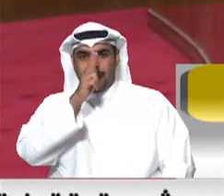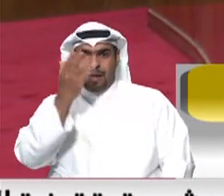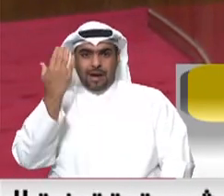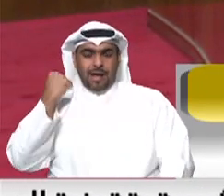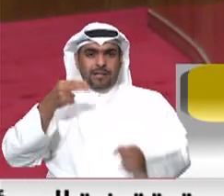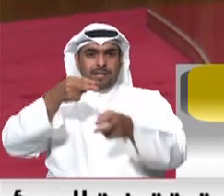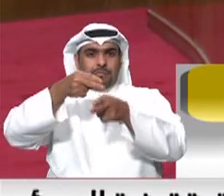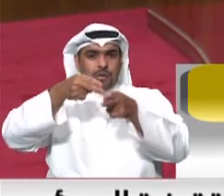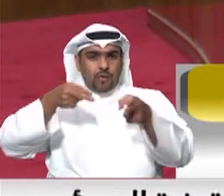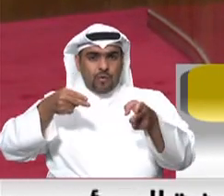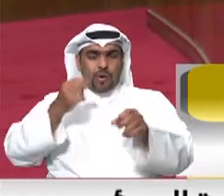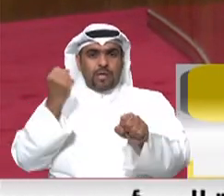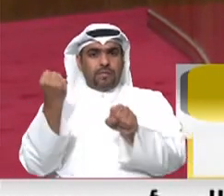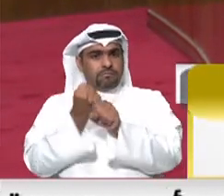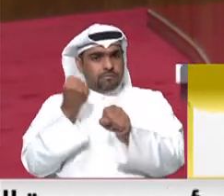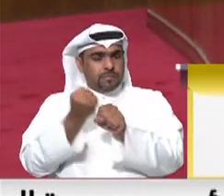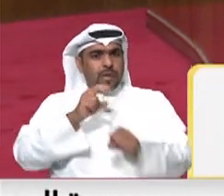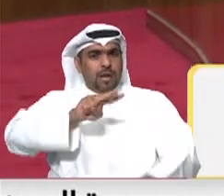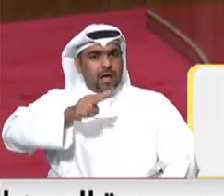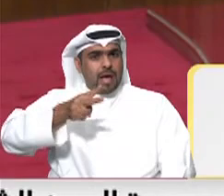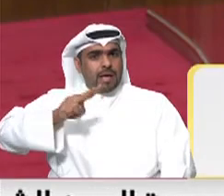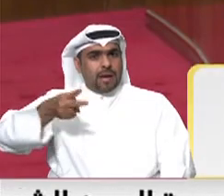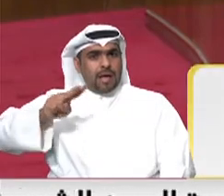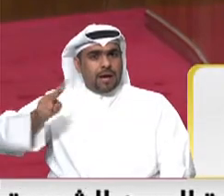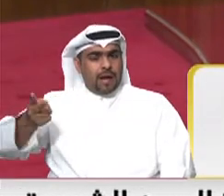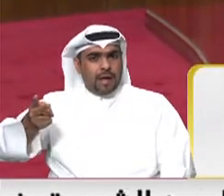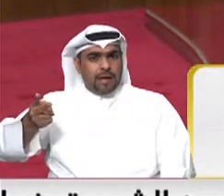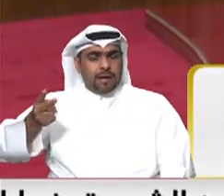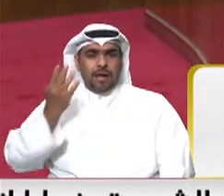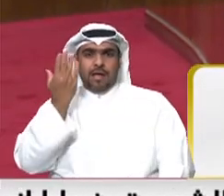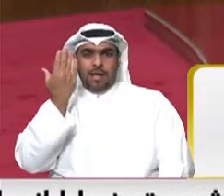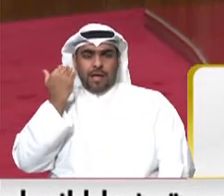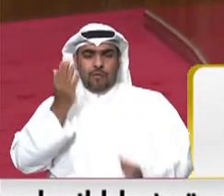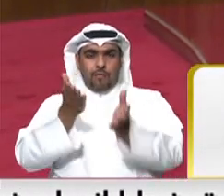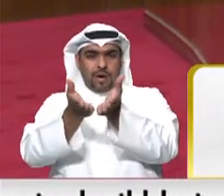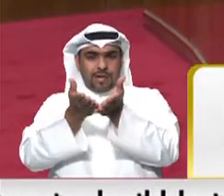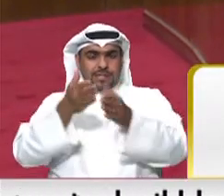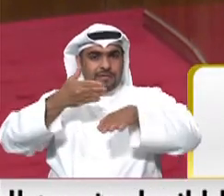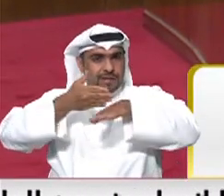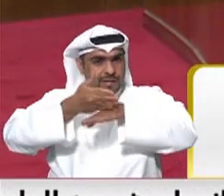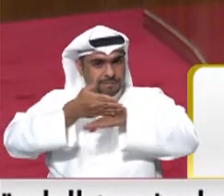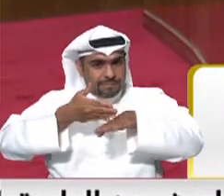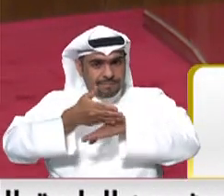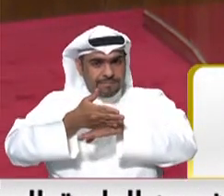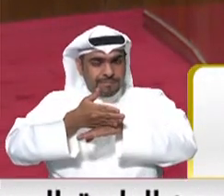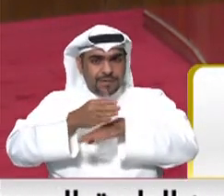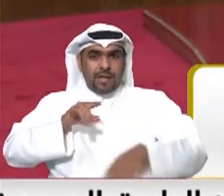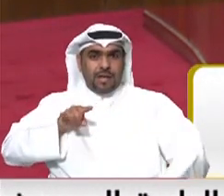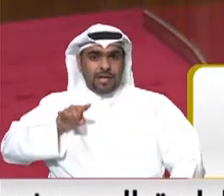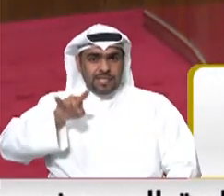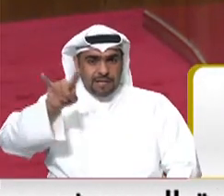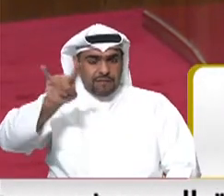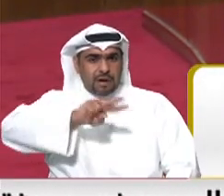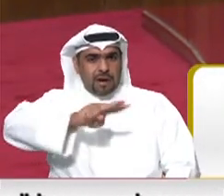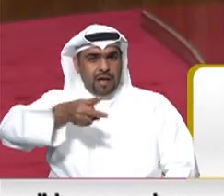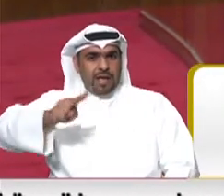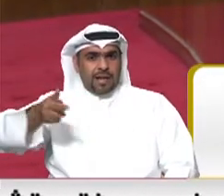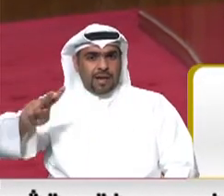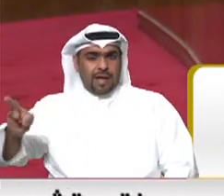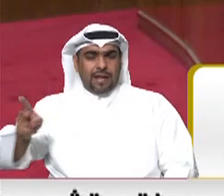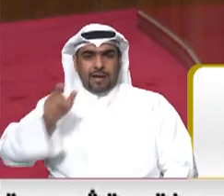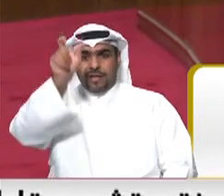التجارة وفي البحارفة، تستلهم من تاريخ مليء بأهمية هذا العمل وأهمية